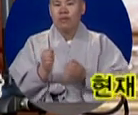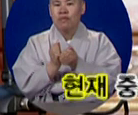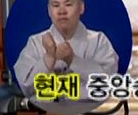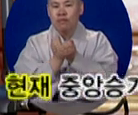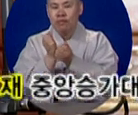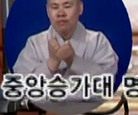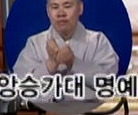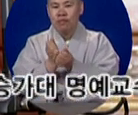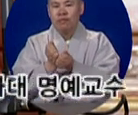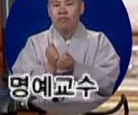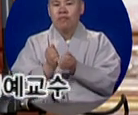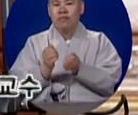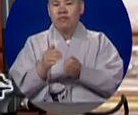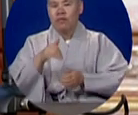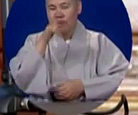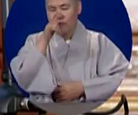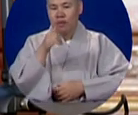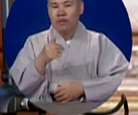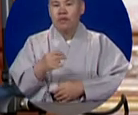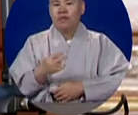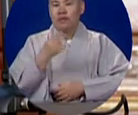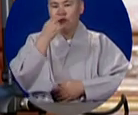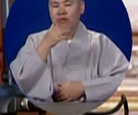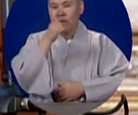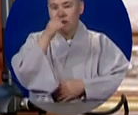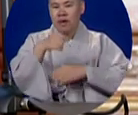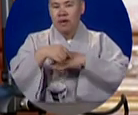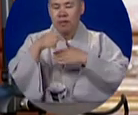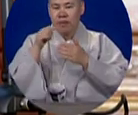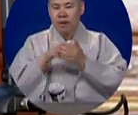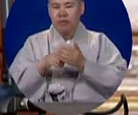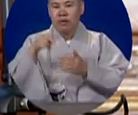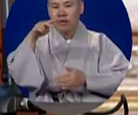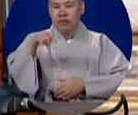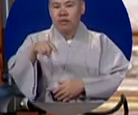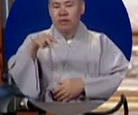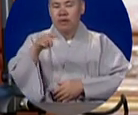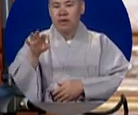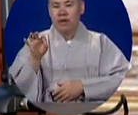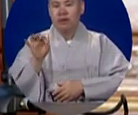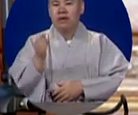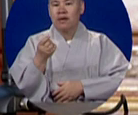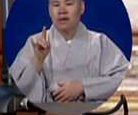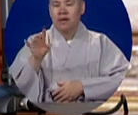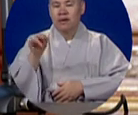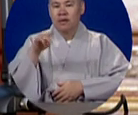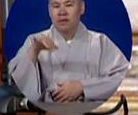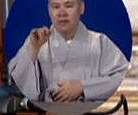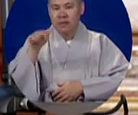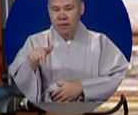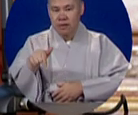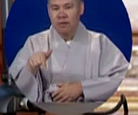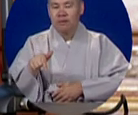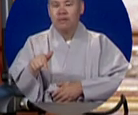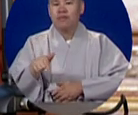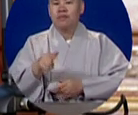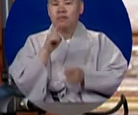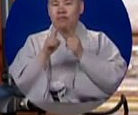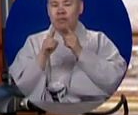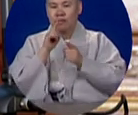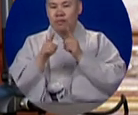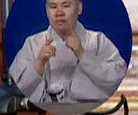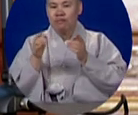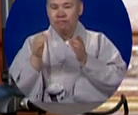중생의 마음을 수상행식 이렇게 말씀을